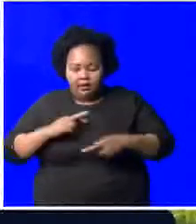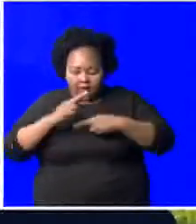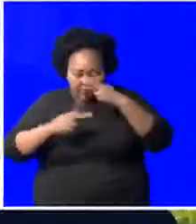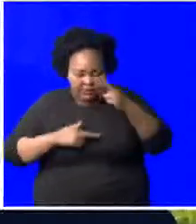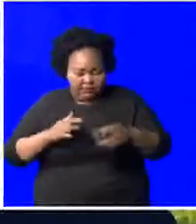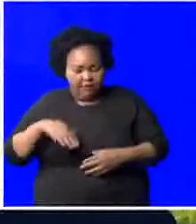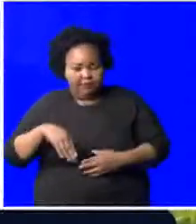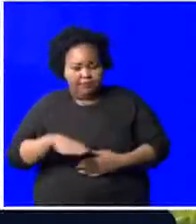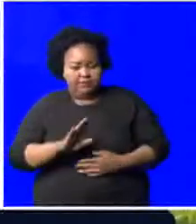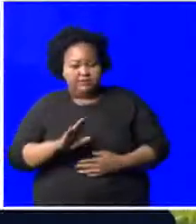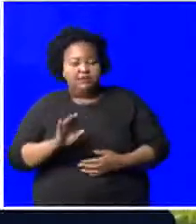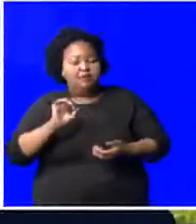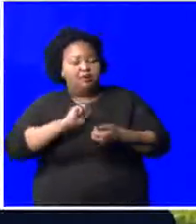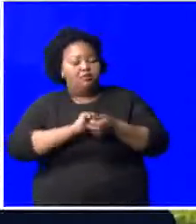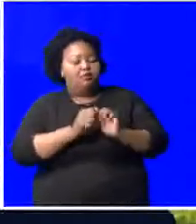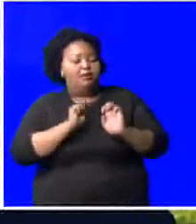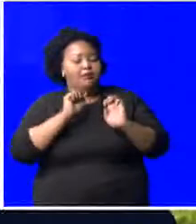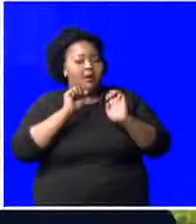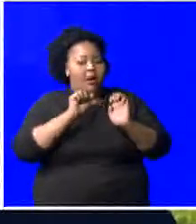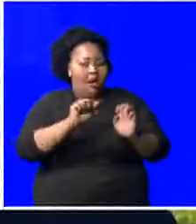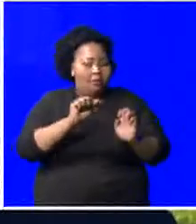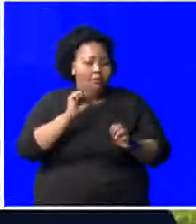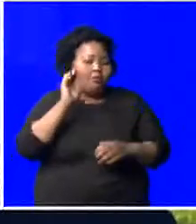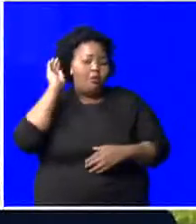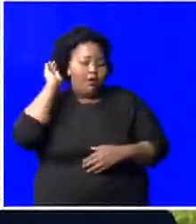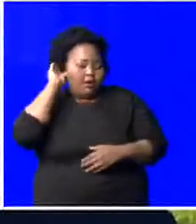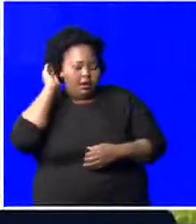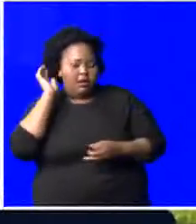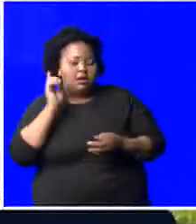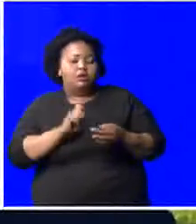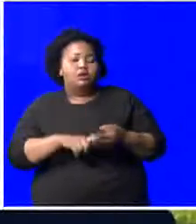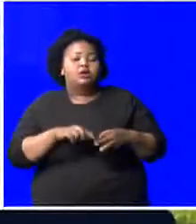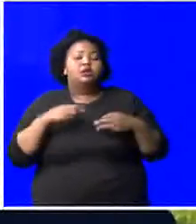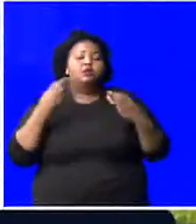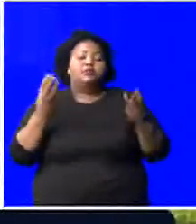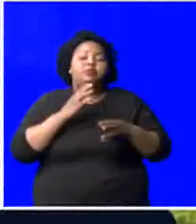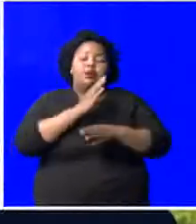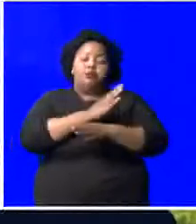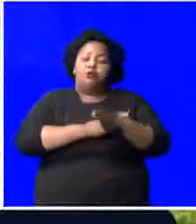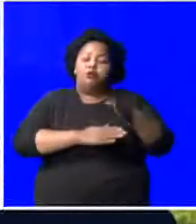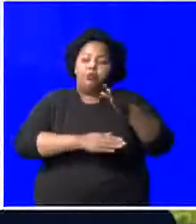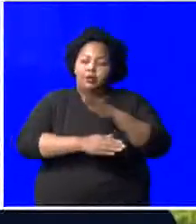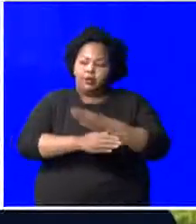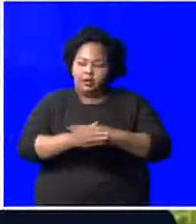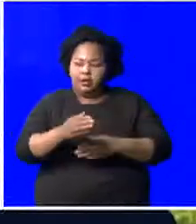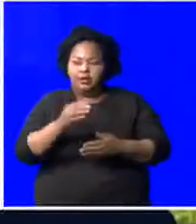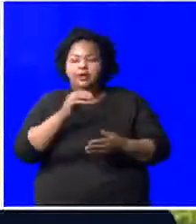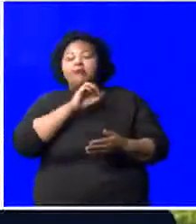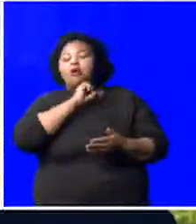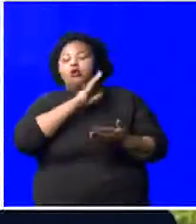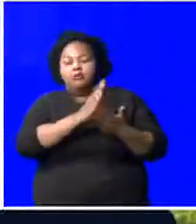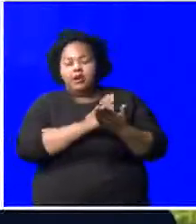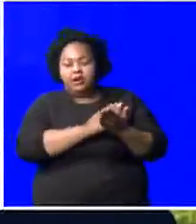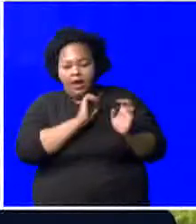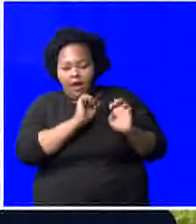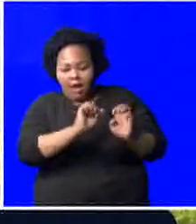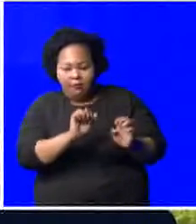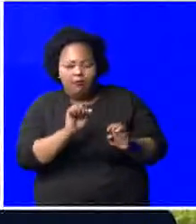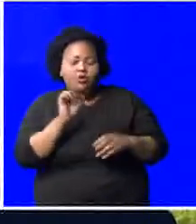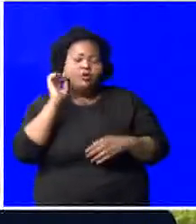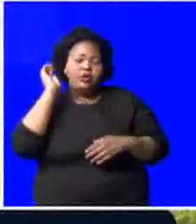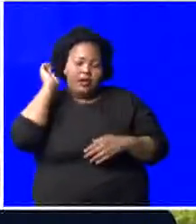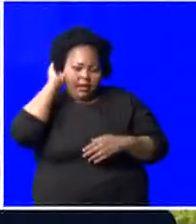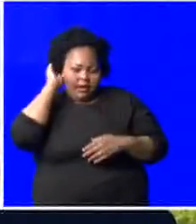tayo ibahloniphe nebantu labakhubatekile bese iyanaka ilalele tidzingo tayo. Ngiyabonga